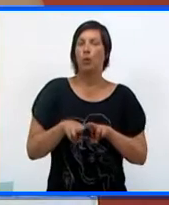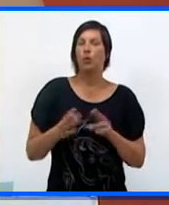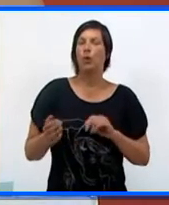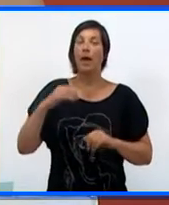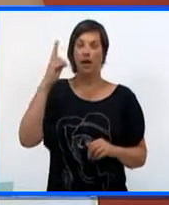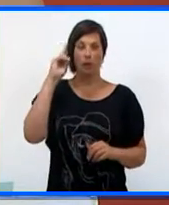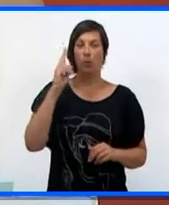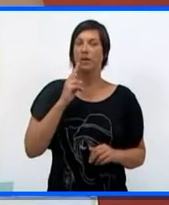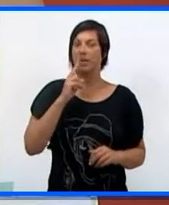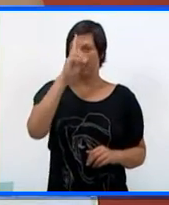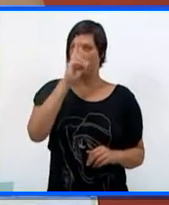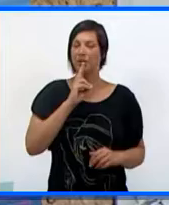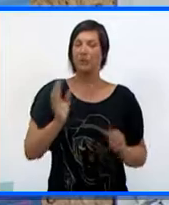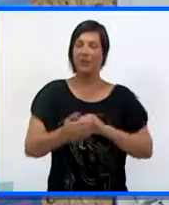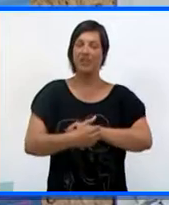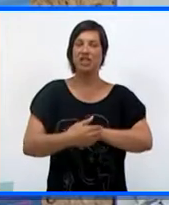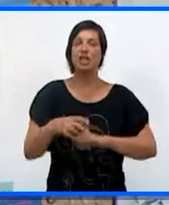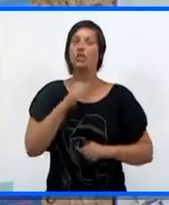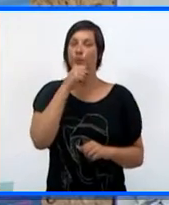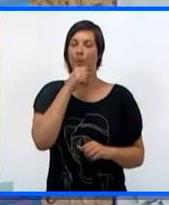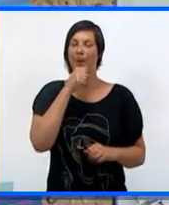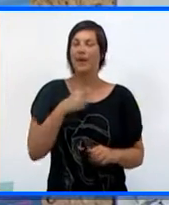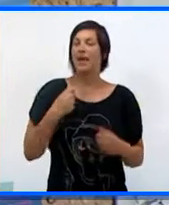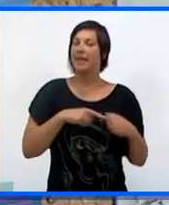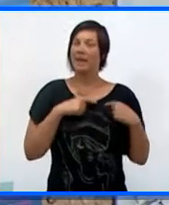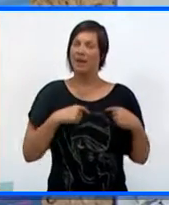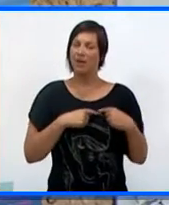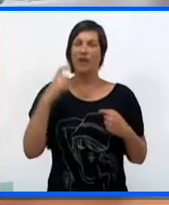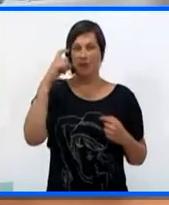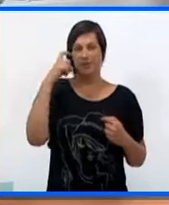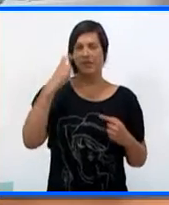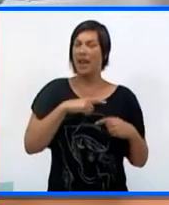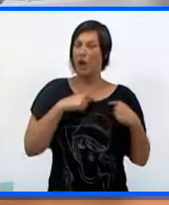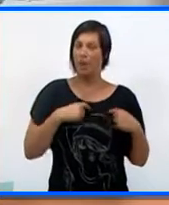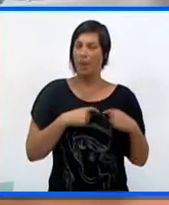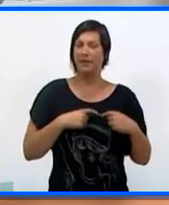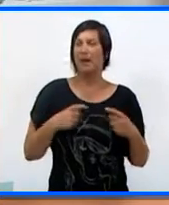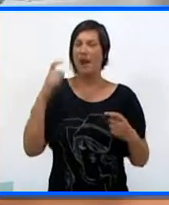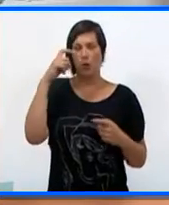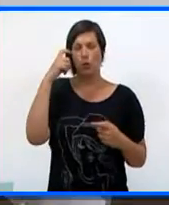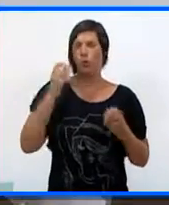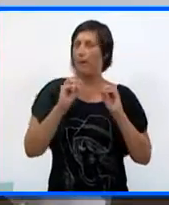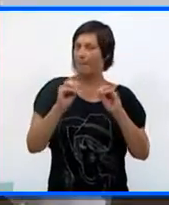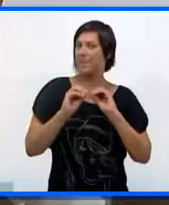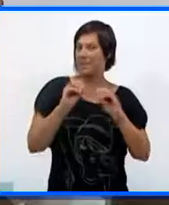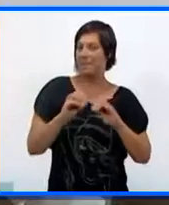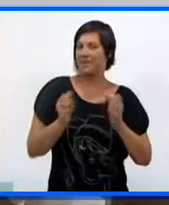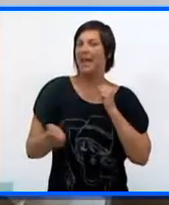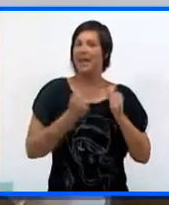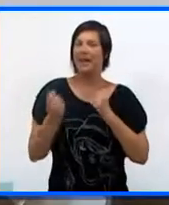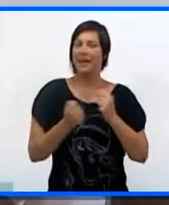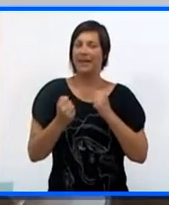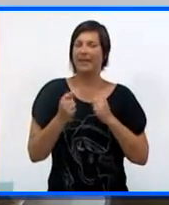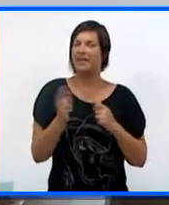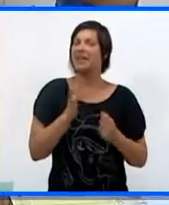Udruga gluhih i nagluhih Dubrovačko-neretvanske županije je dragovoljna, socijalno-humanitarna, kulturno-prosvjetna,